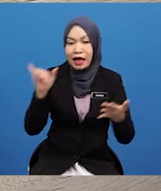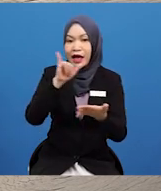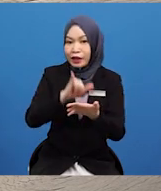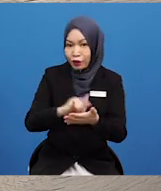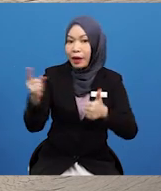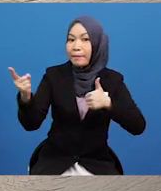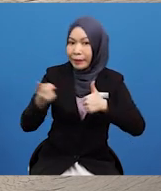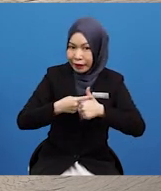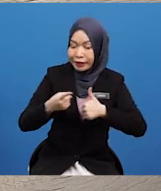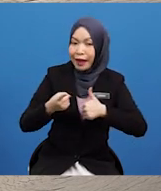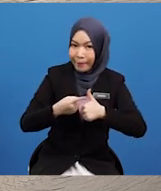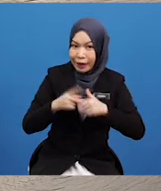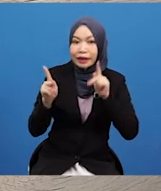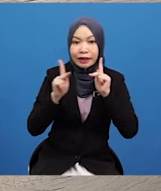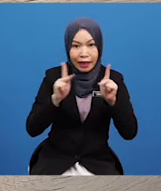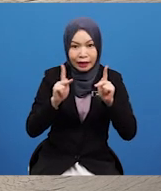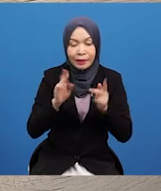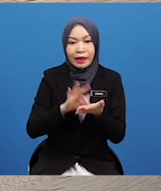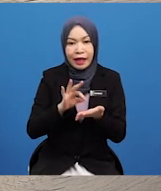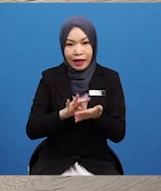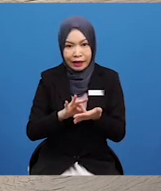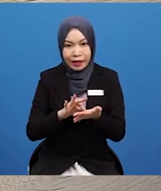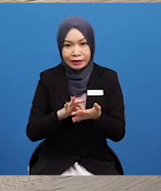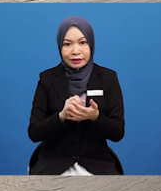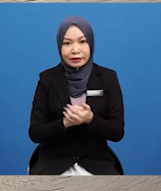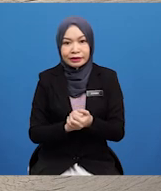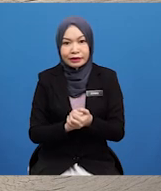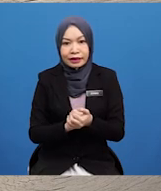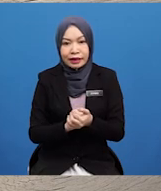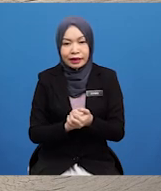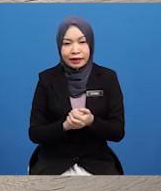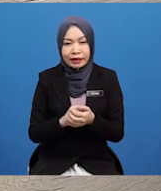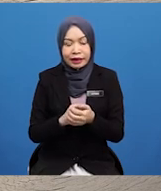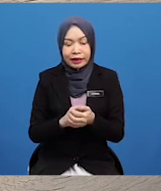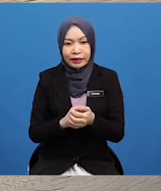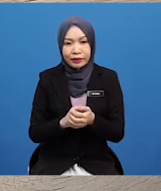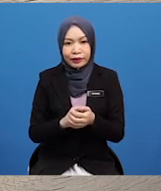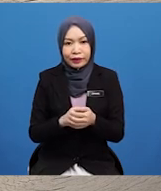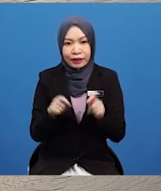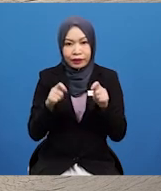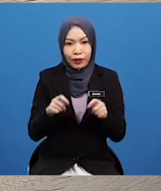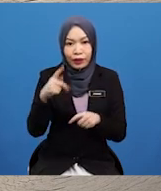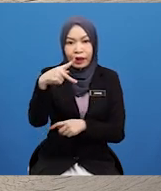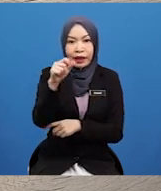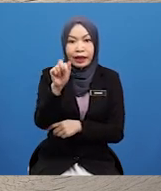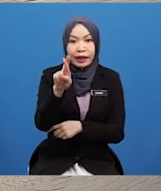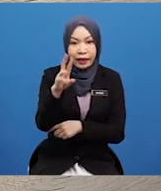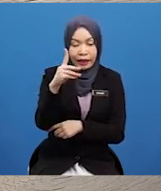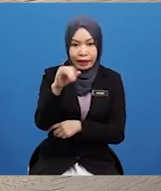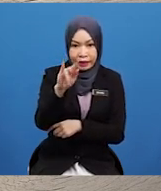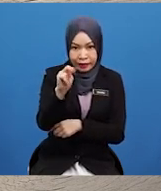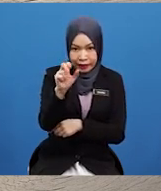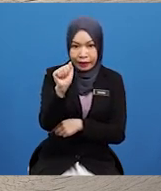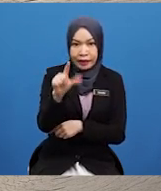yang pertama, kata bilangan tentu atau kardinal. Contohnya, 8,